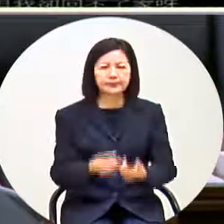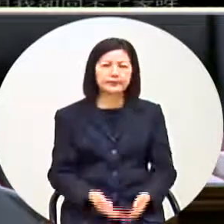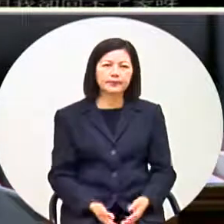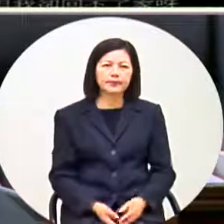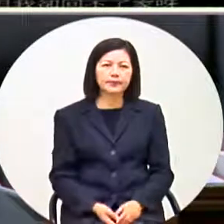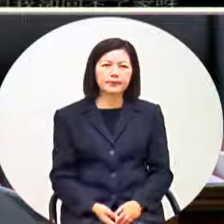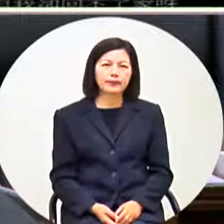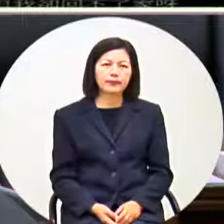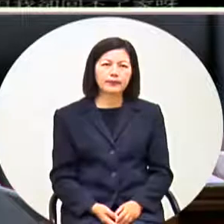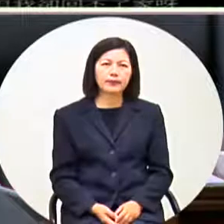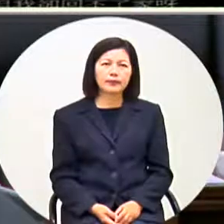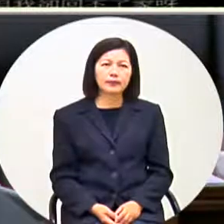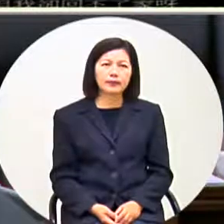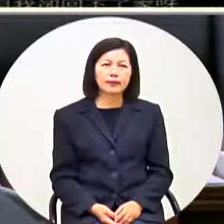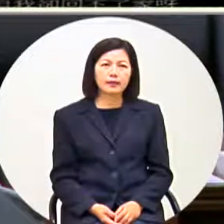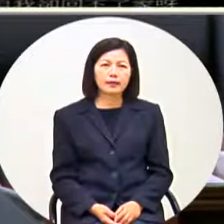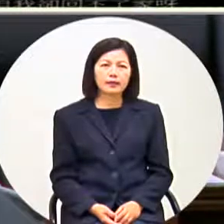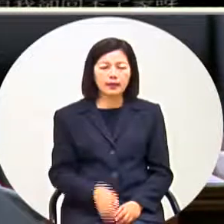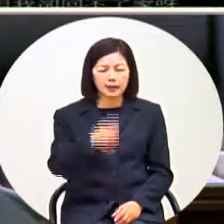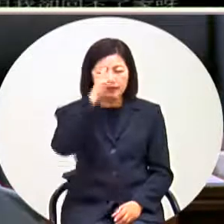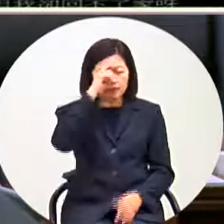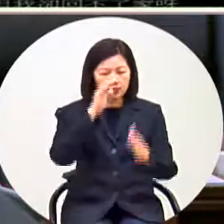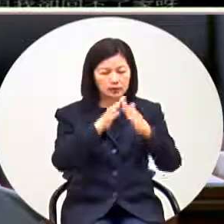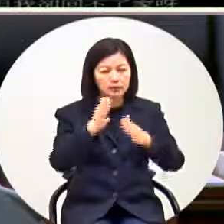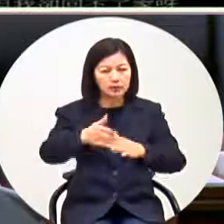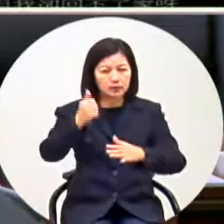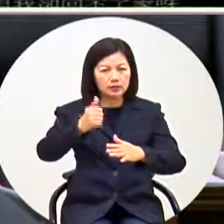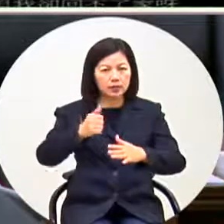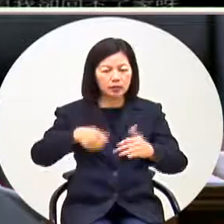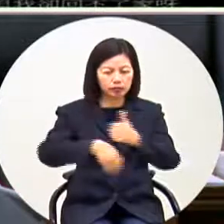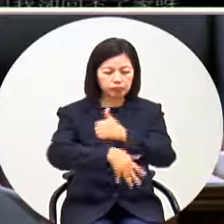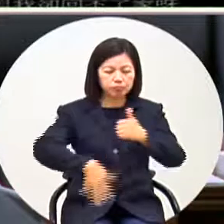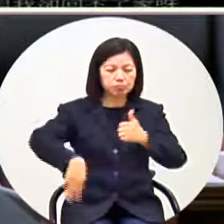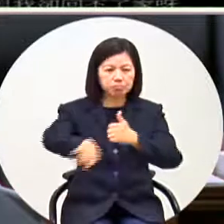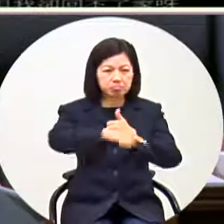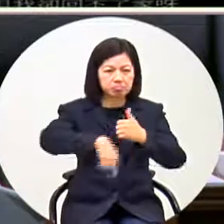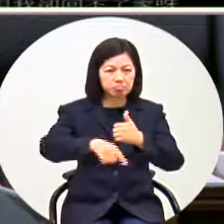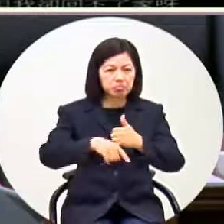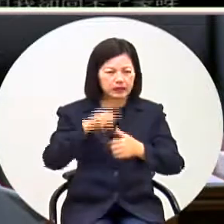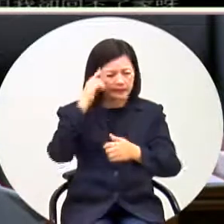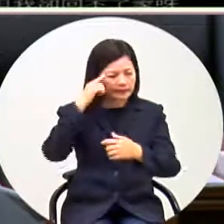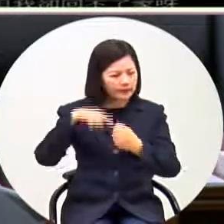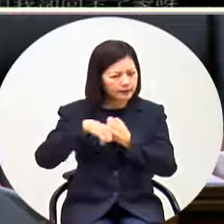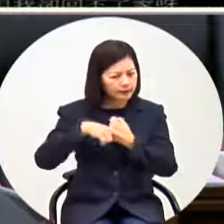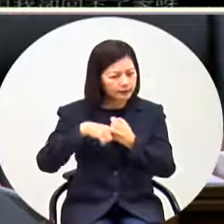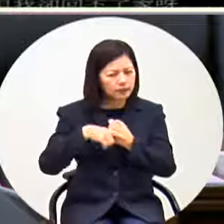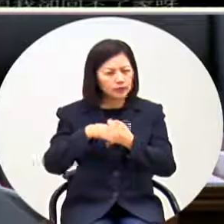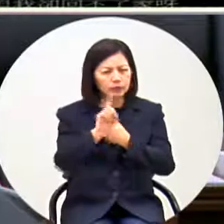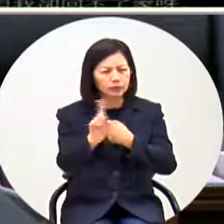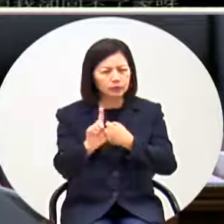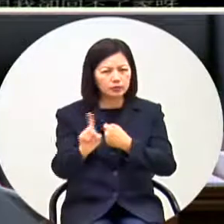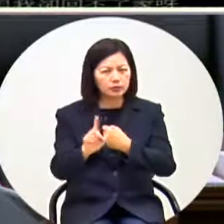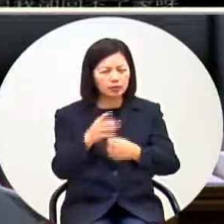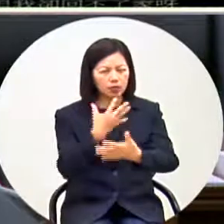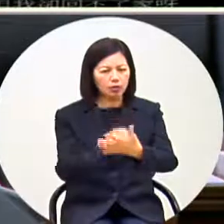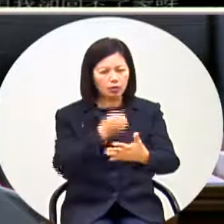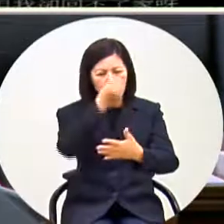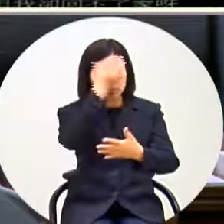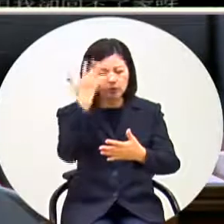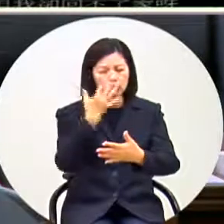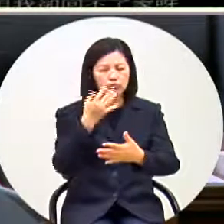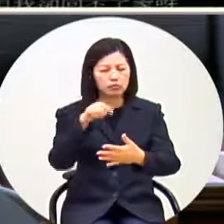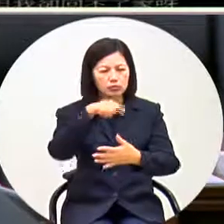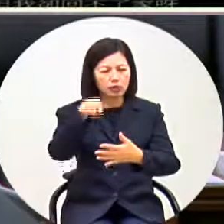我们市府团队哦，我们是不是要想出一个留住年轻人在高雄工作的机